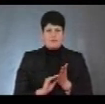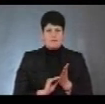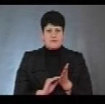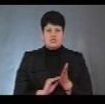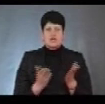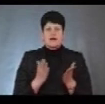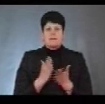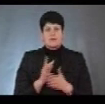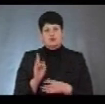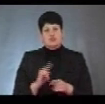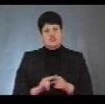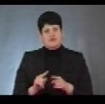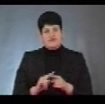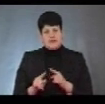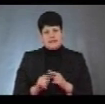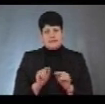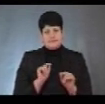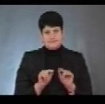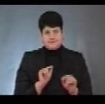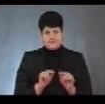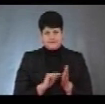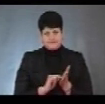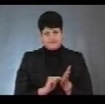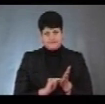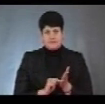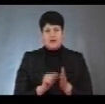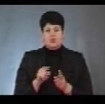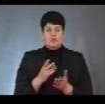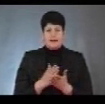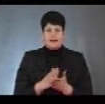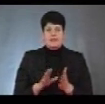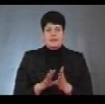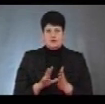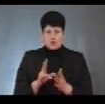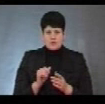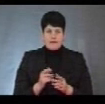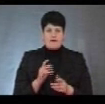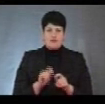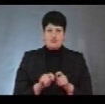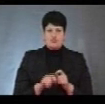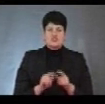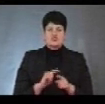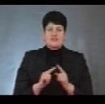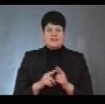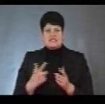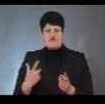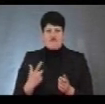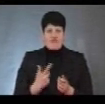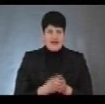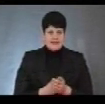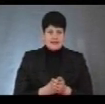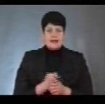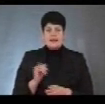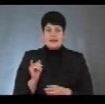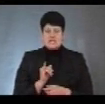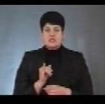бути швидкість, тут кнопочками натискає. Тут є електроніка, яка контролює швидкість введення. І швидкість